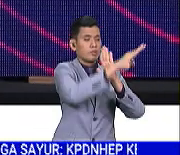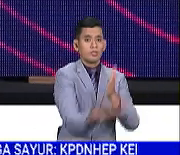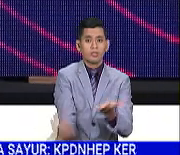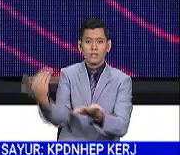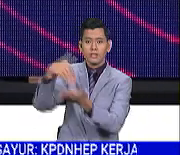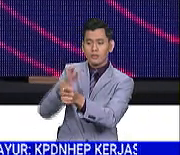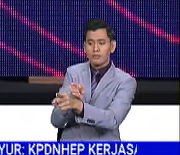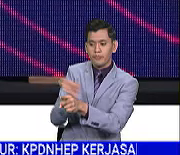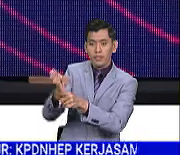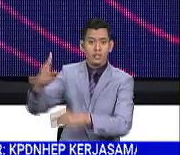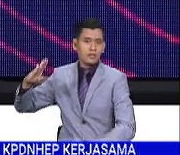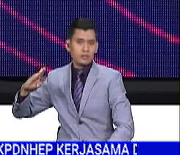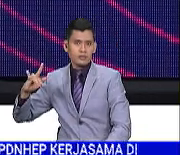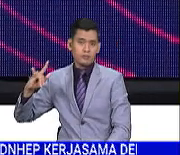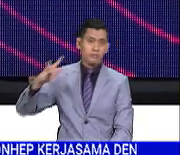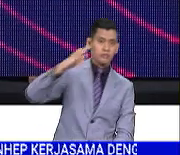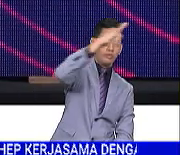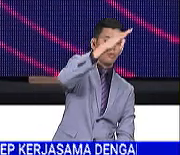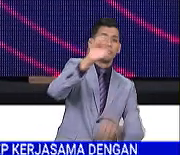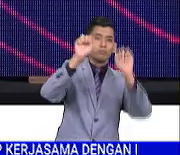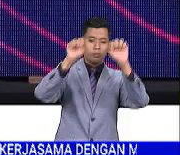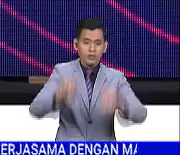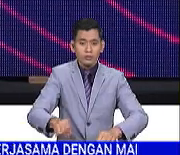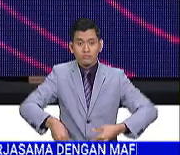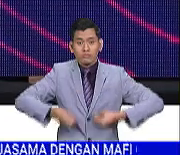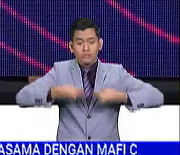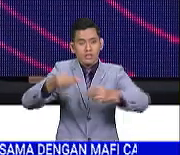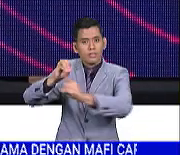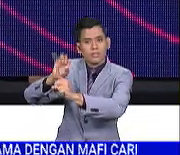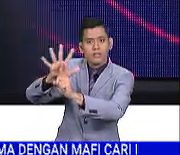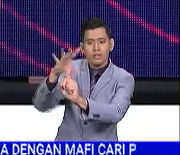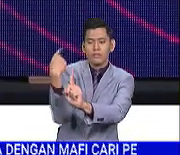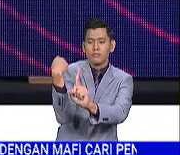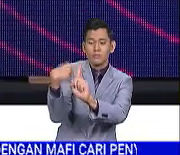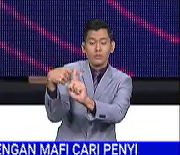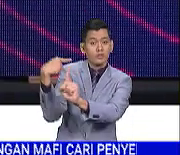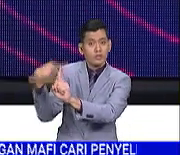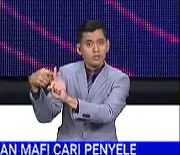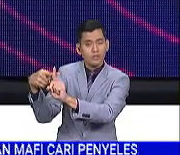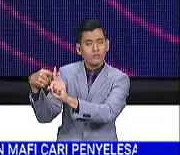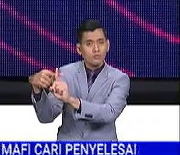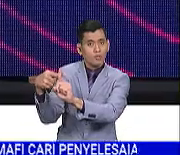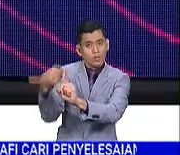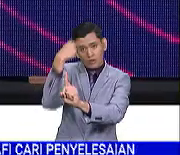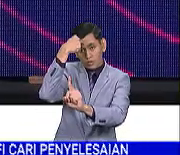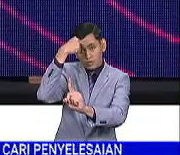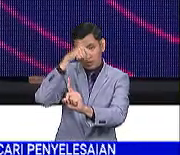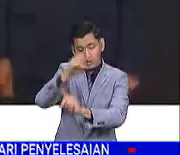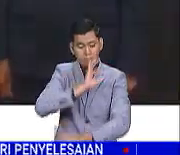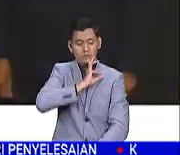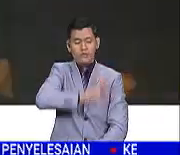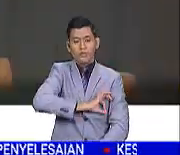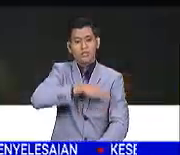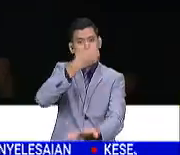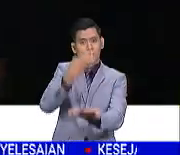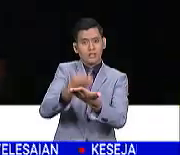secara langsung akan memberikan kesan positif hasil limpahan kepada ekonomi negara.